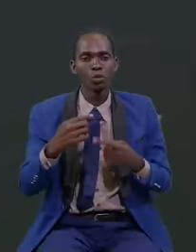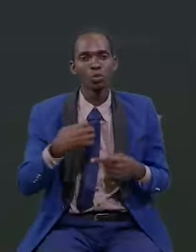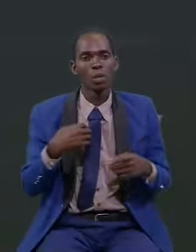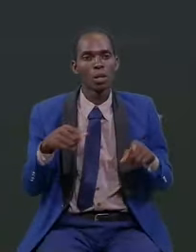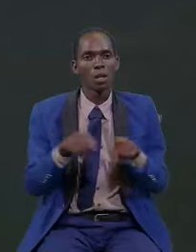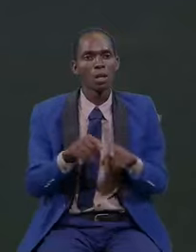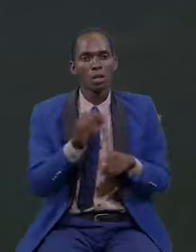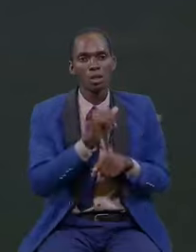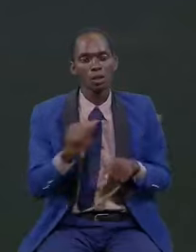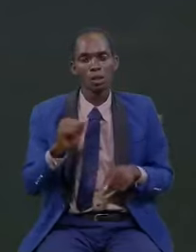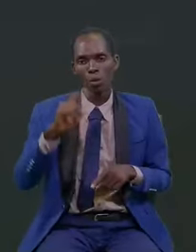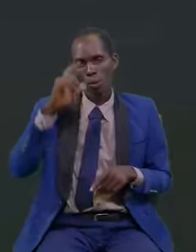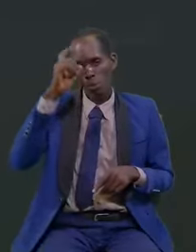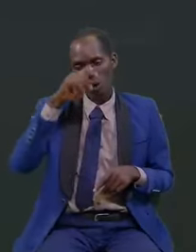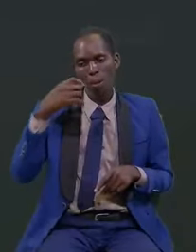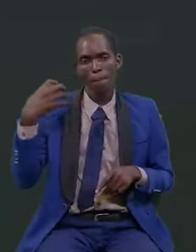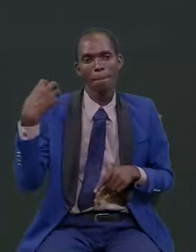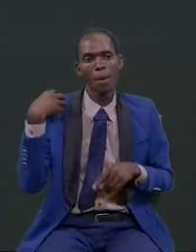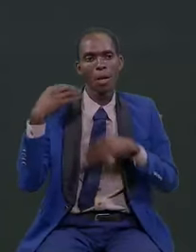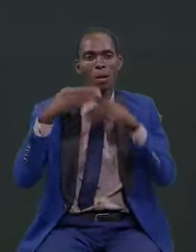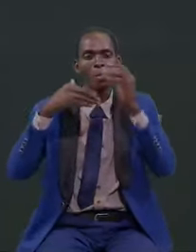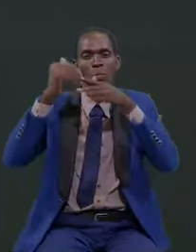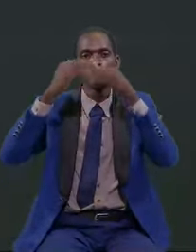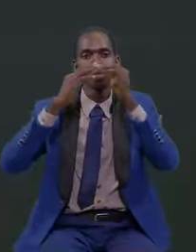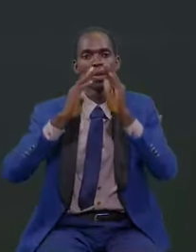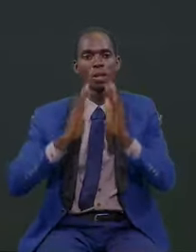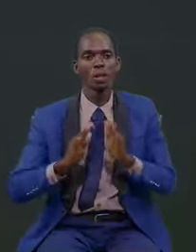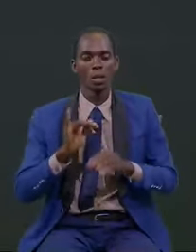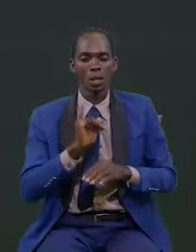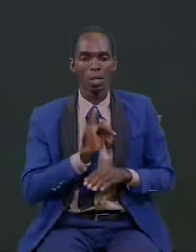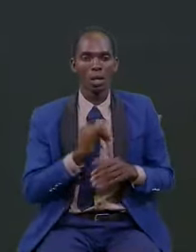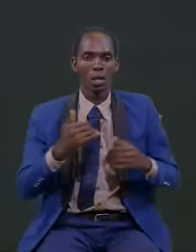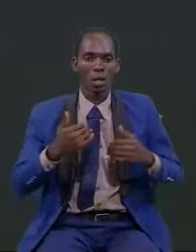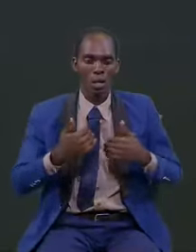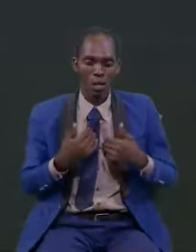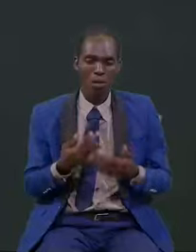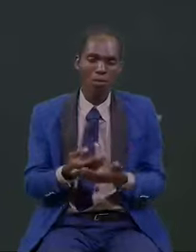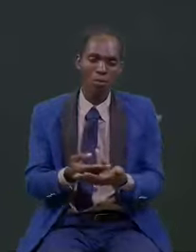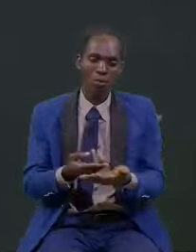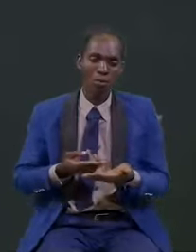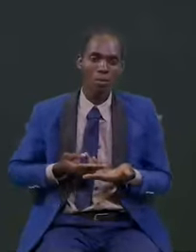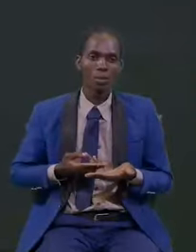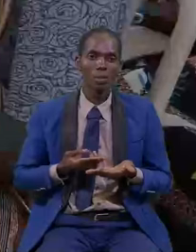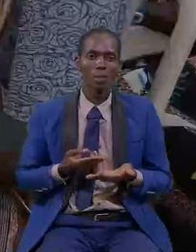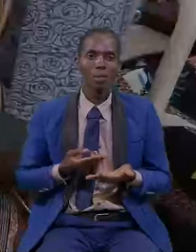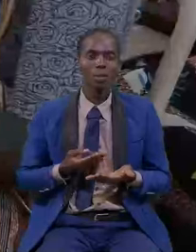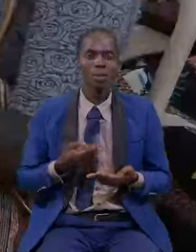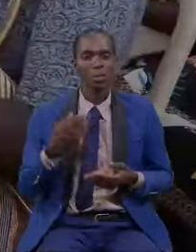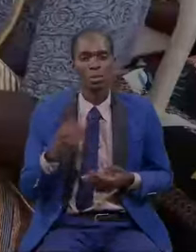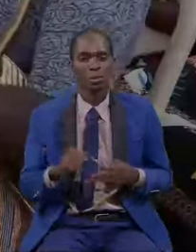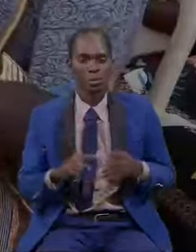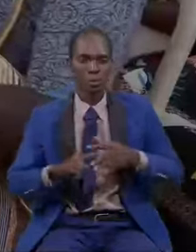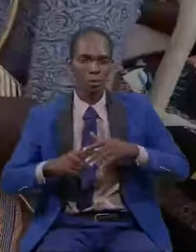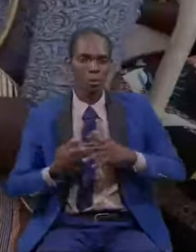j'ai posé le fondement comme un sage architecte et un autre